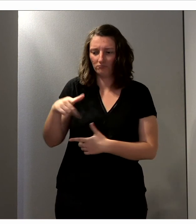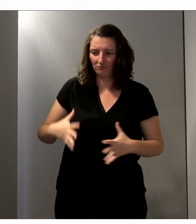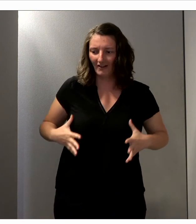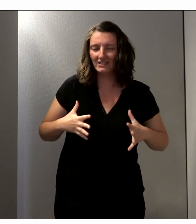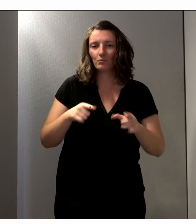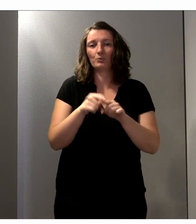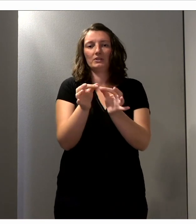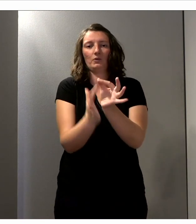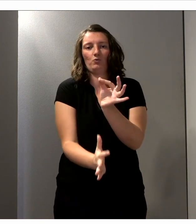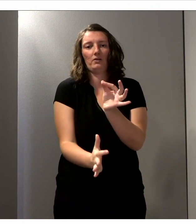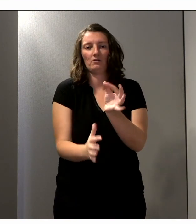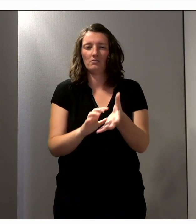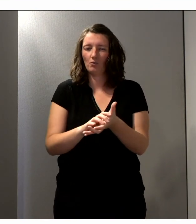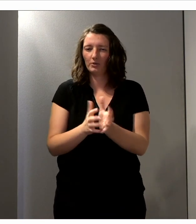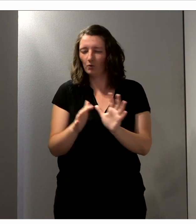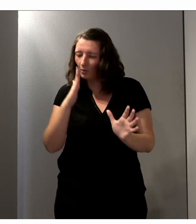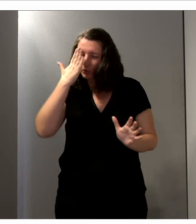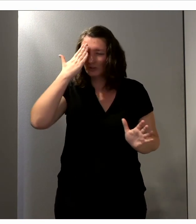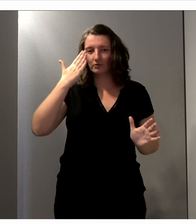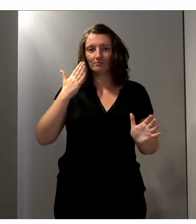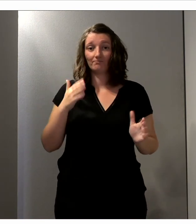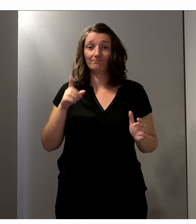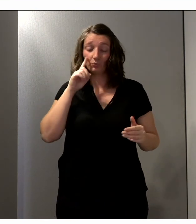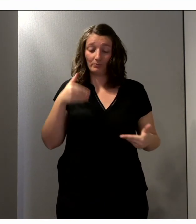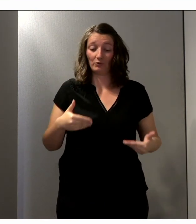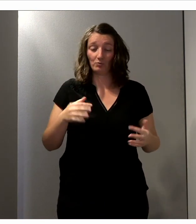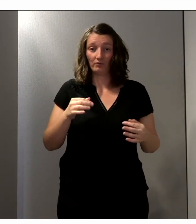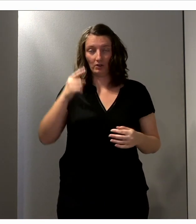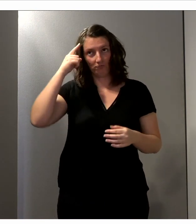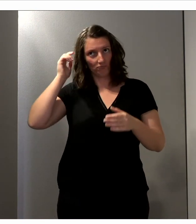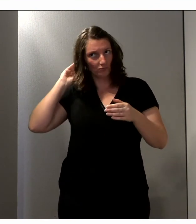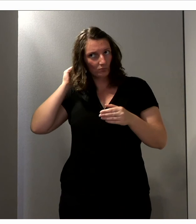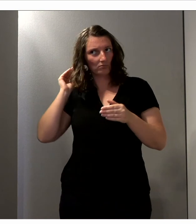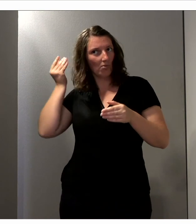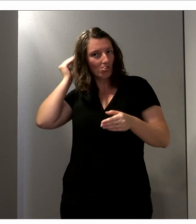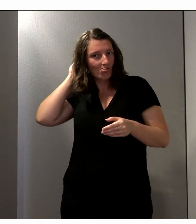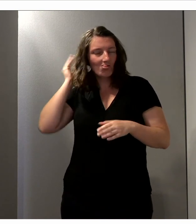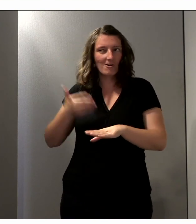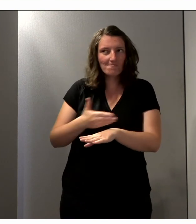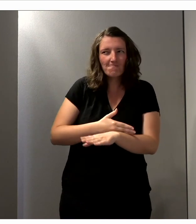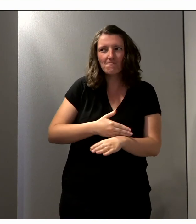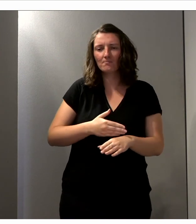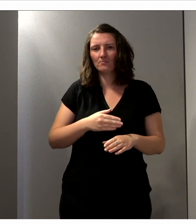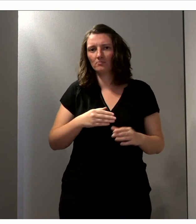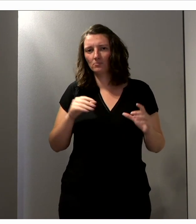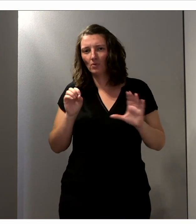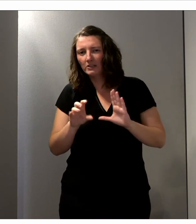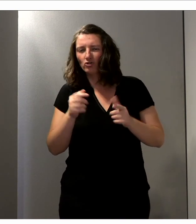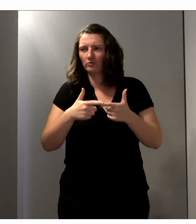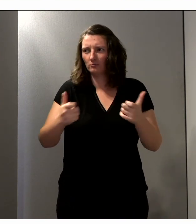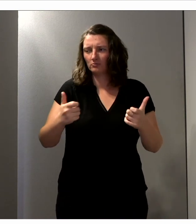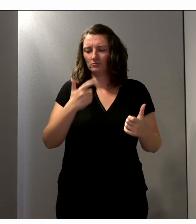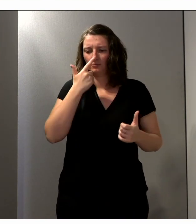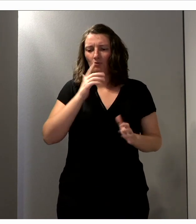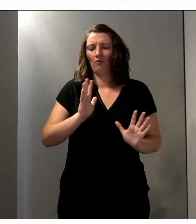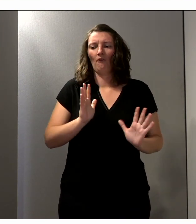résultat. Pourquoi ? Parce qu'aujourd'hui, les représentations sociales, les biais cognitifs, les stéréotypes rendent tabou ces exigences envers les